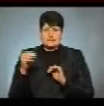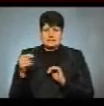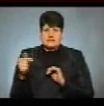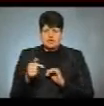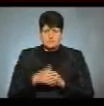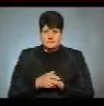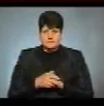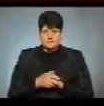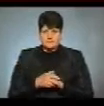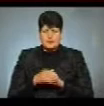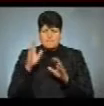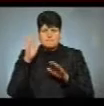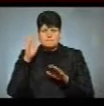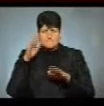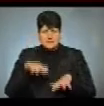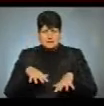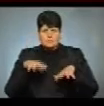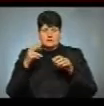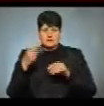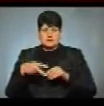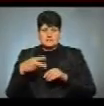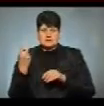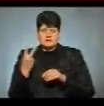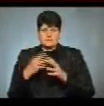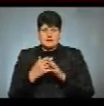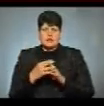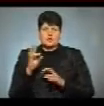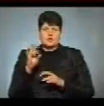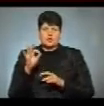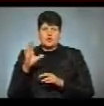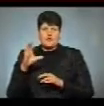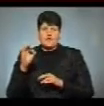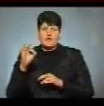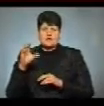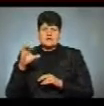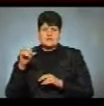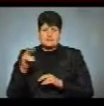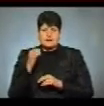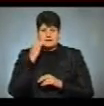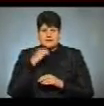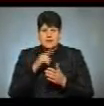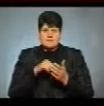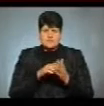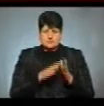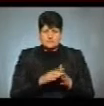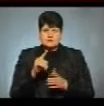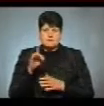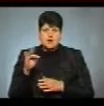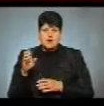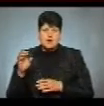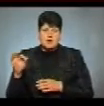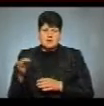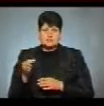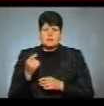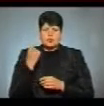гривень. Підтоплені 22 обійстя в селах Новосілка та Старе місто. У Збаразькому районі сума збитків 4 тисячі гривень.